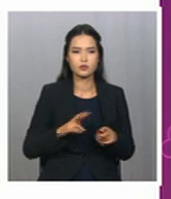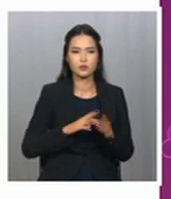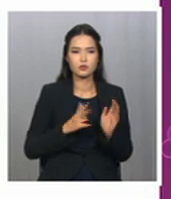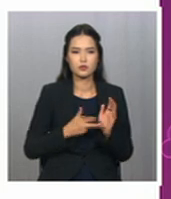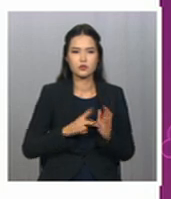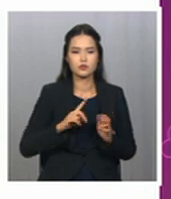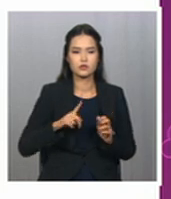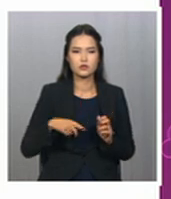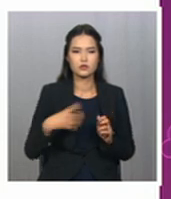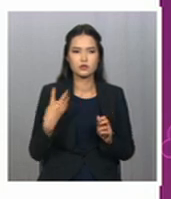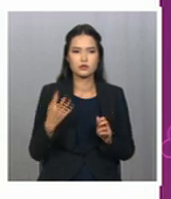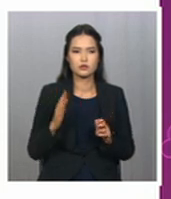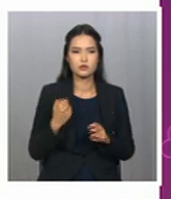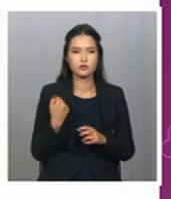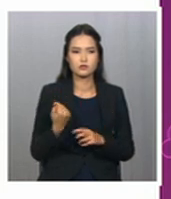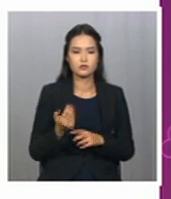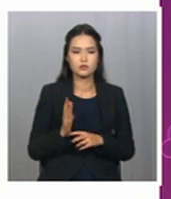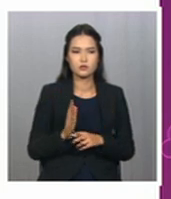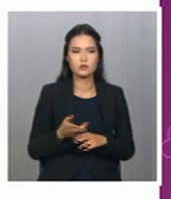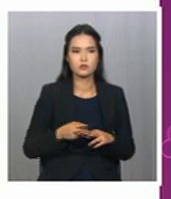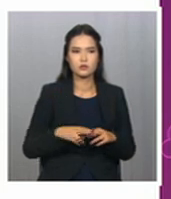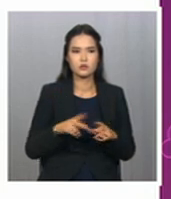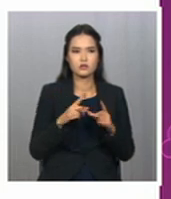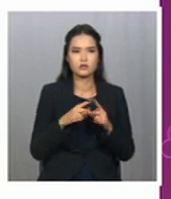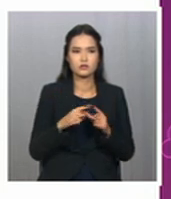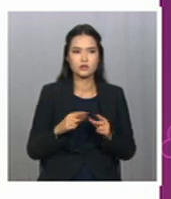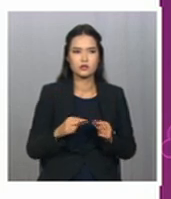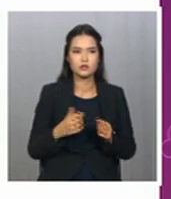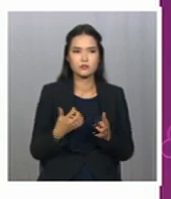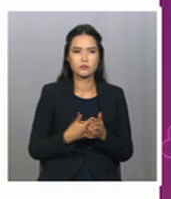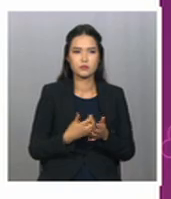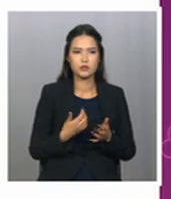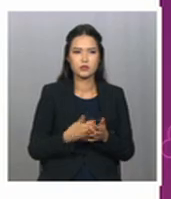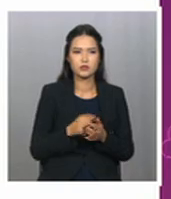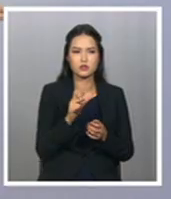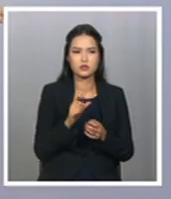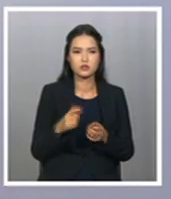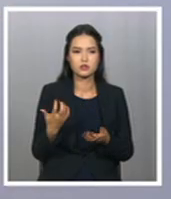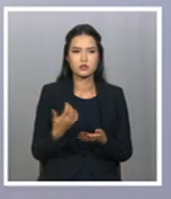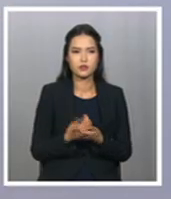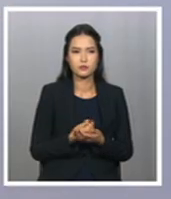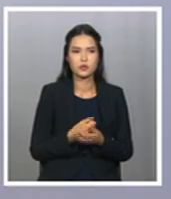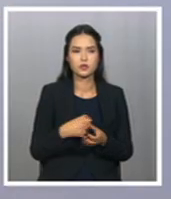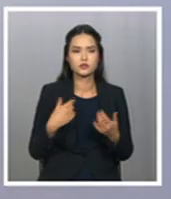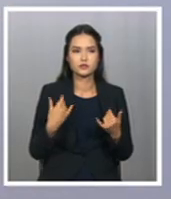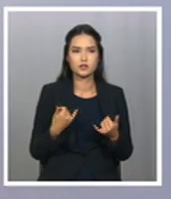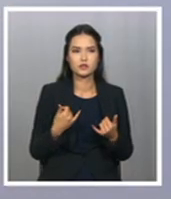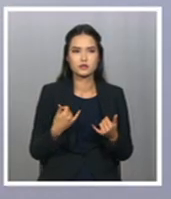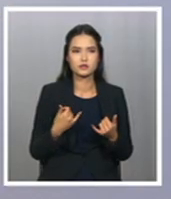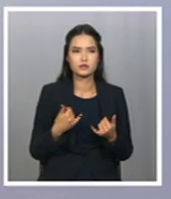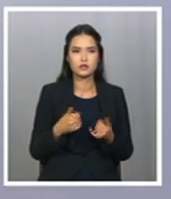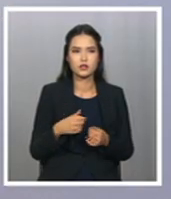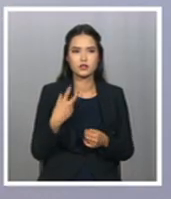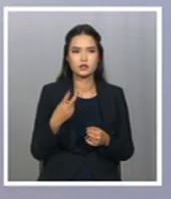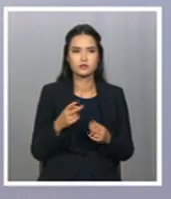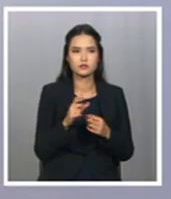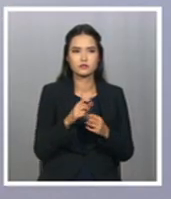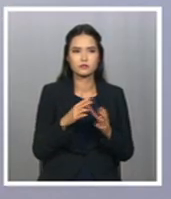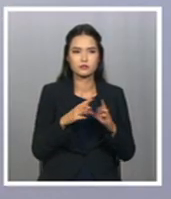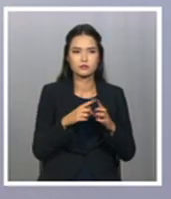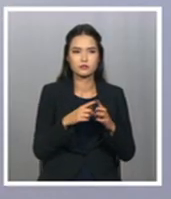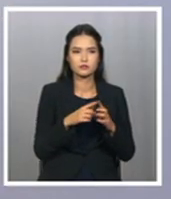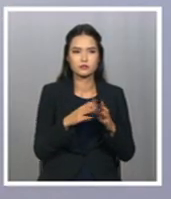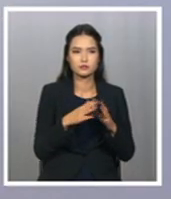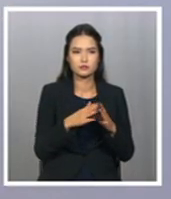18,14-ке тең. Яғни 3 бұрыштың белгісіз қабырғасын да таптық. Ал енді екі бұрышы және